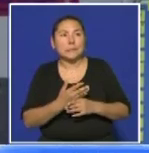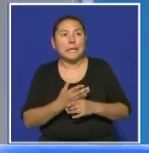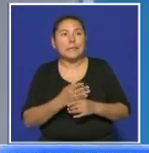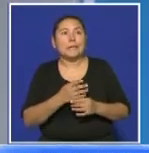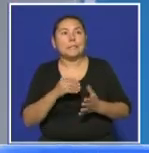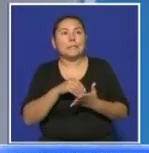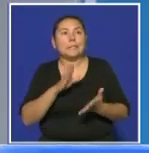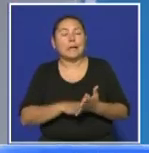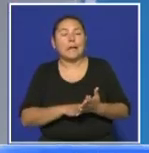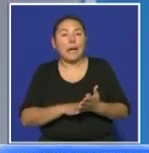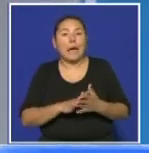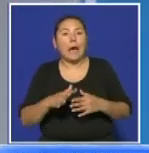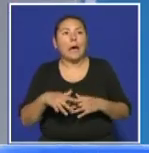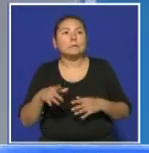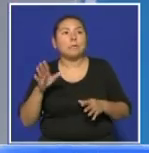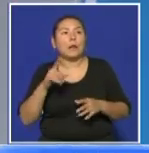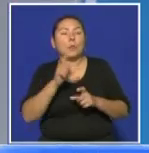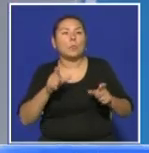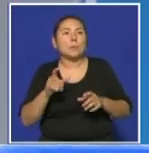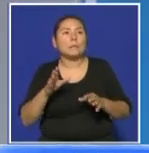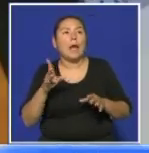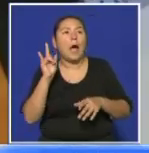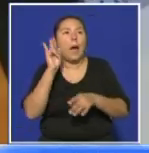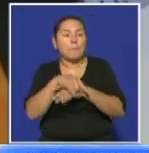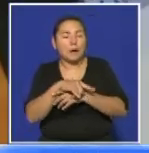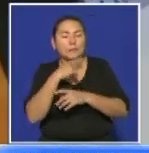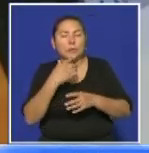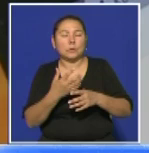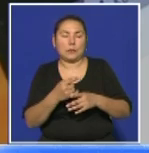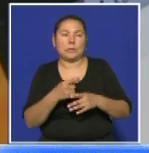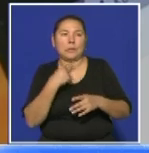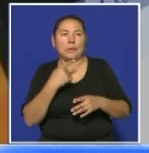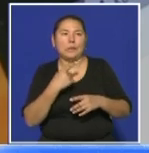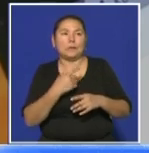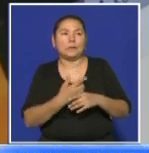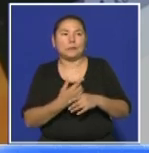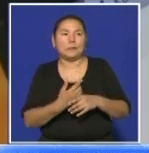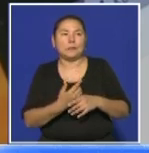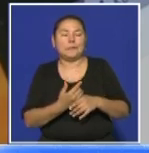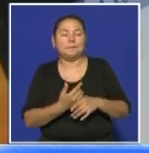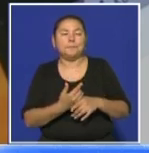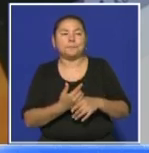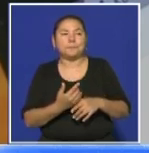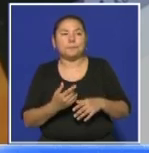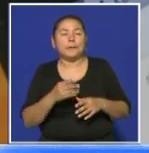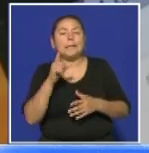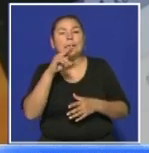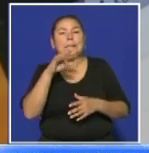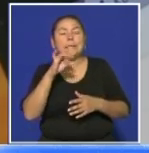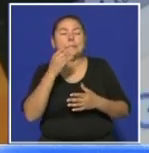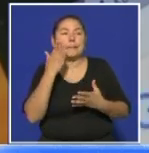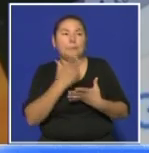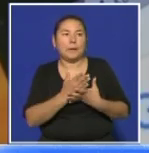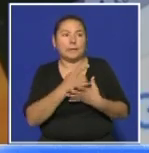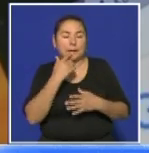болып тіркеліп, аңқау халықты алдап, айласын асырып отыр. Облыс бойынша тек қана 2 микроқаржылық ұйымның несие беруге лицензиясы бар екен,